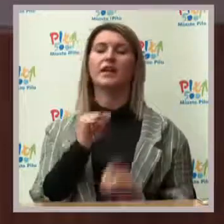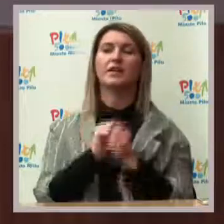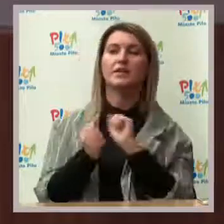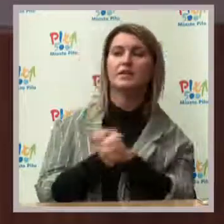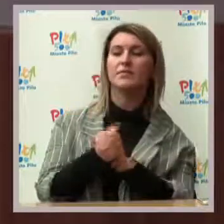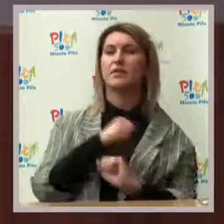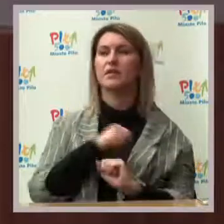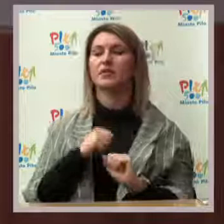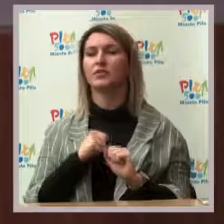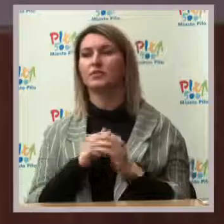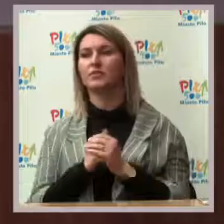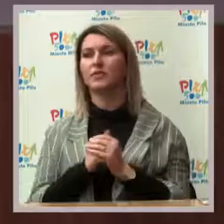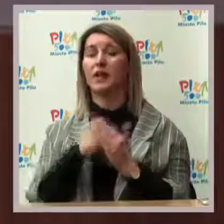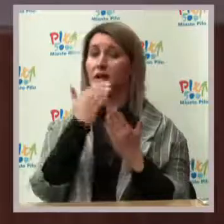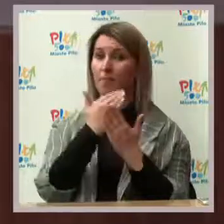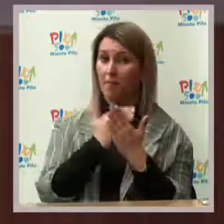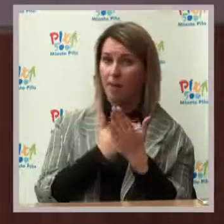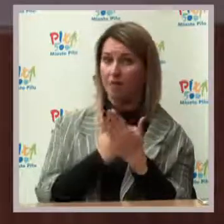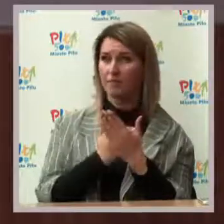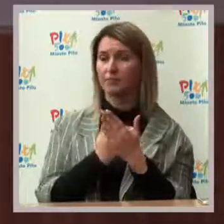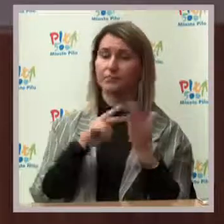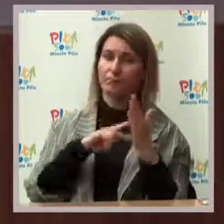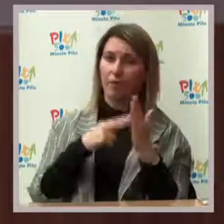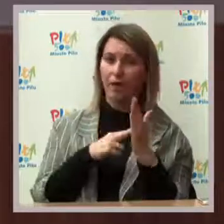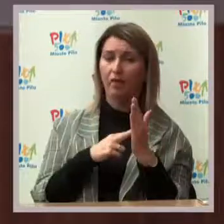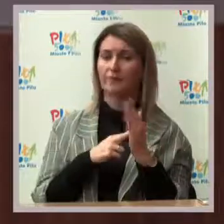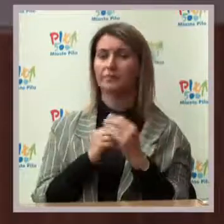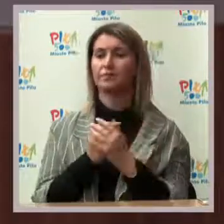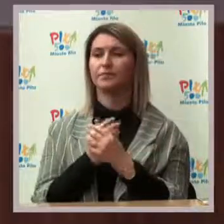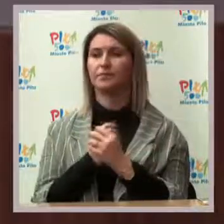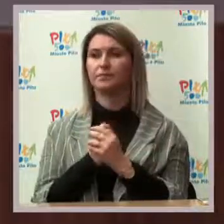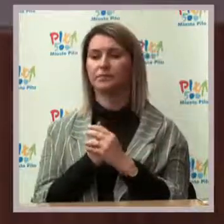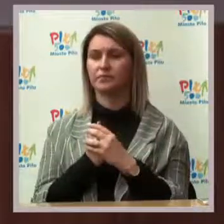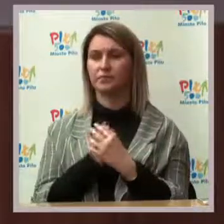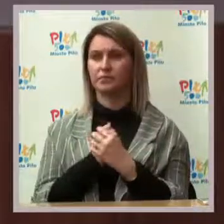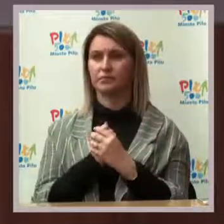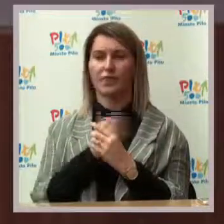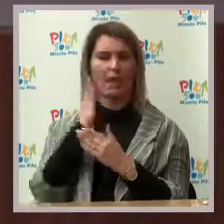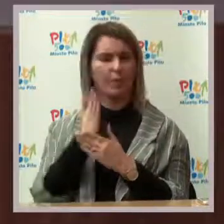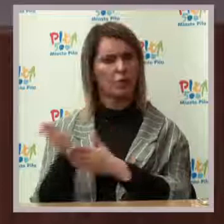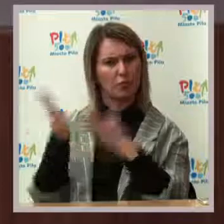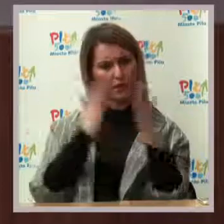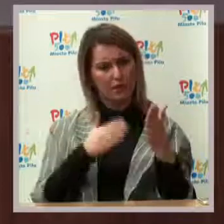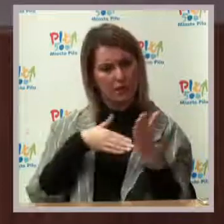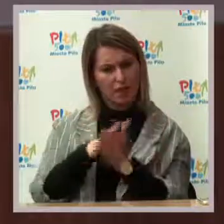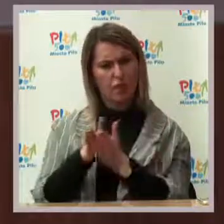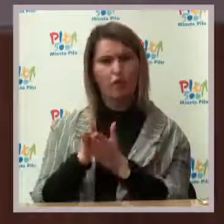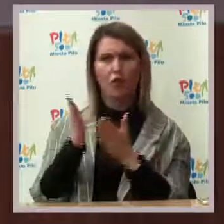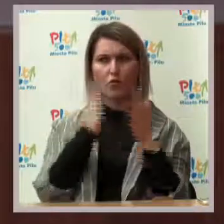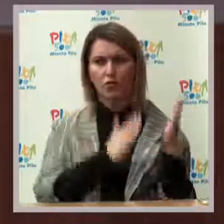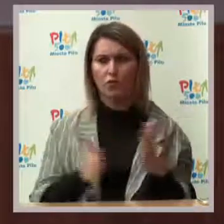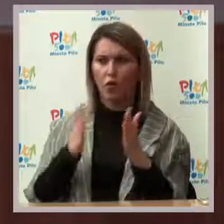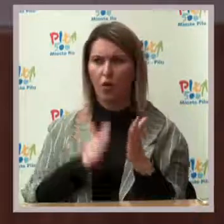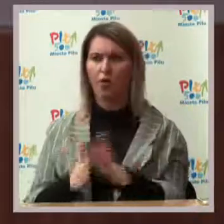innymi plany niektóre, a niektóre będą na nowo przygotowywane i one dotyczą